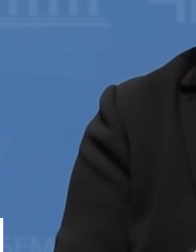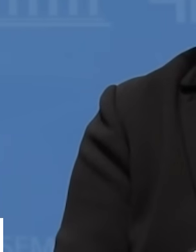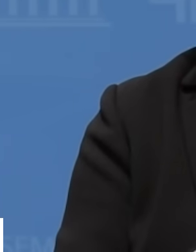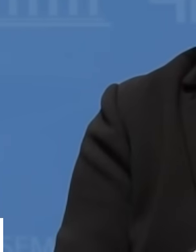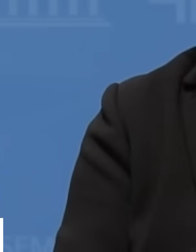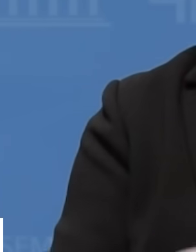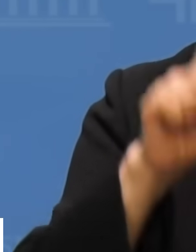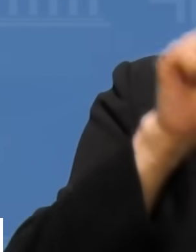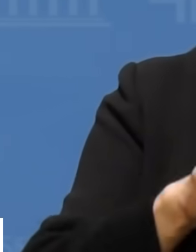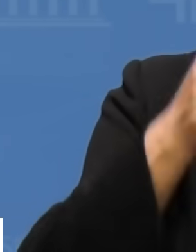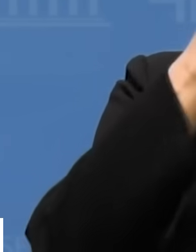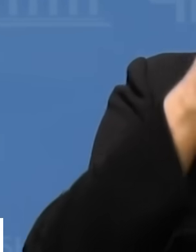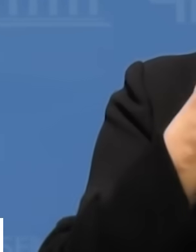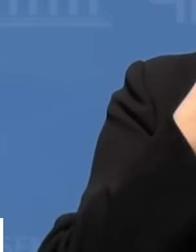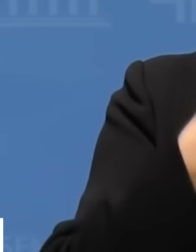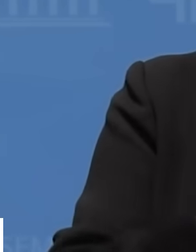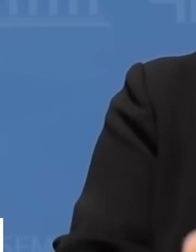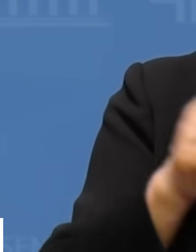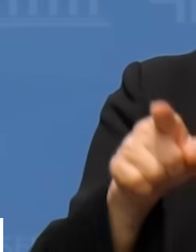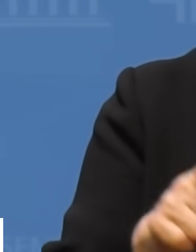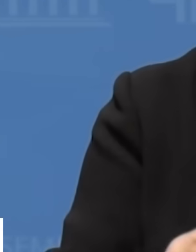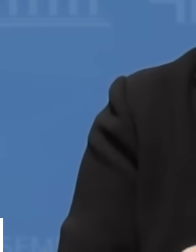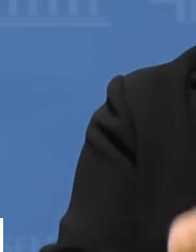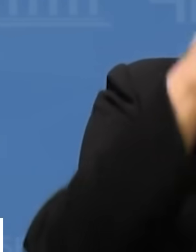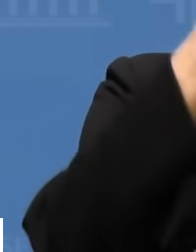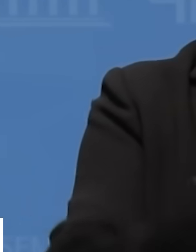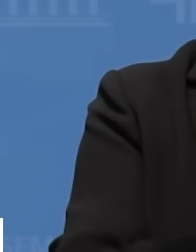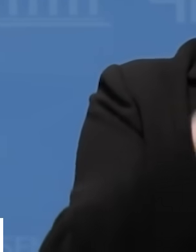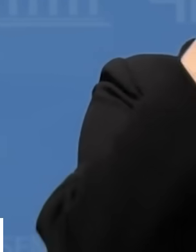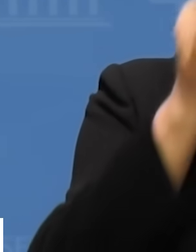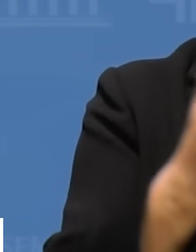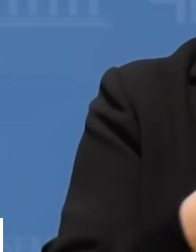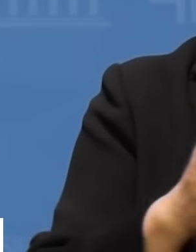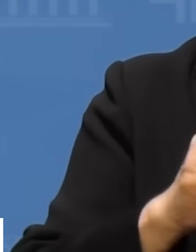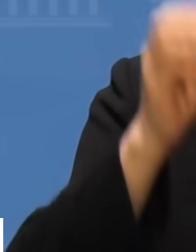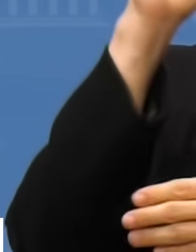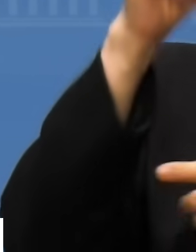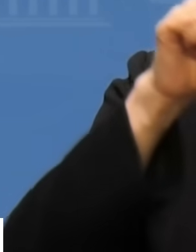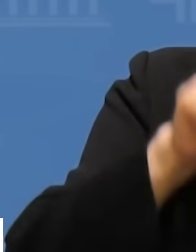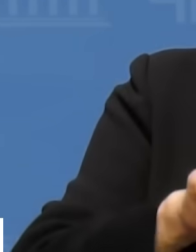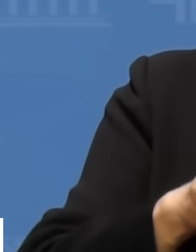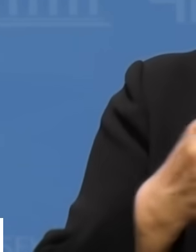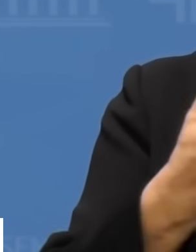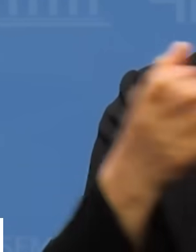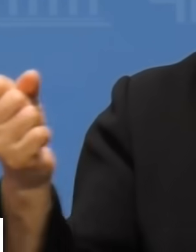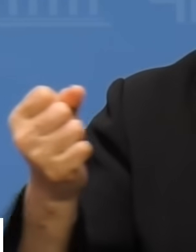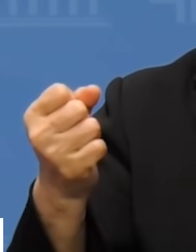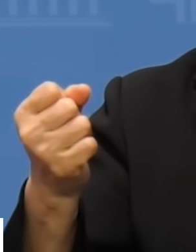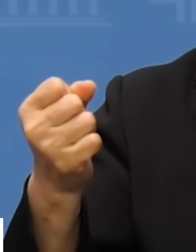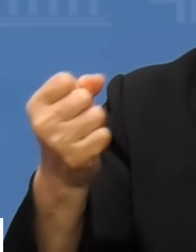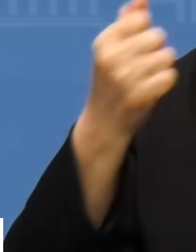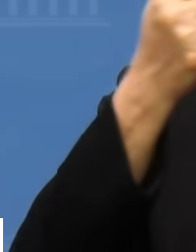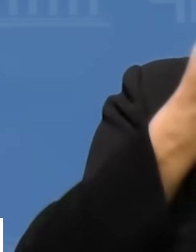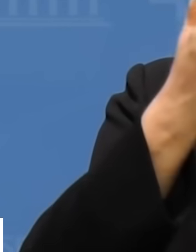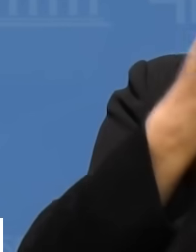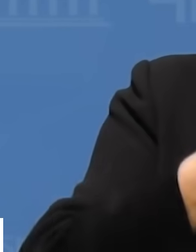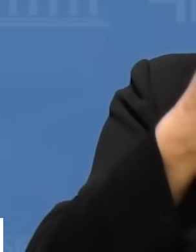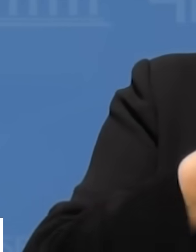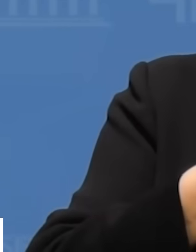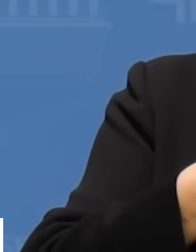우리 편 무죄, 상대 편 유죄라는 망국적 편가르기 논리를 만들어낸 것은 다름